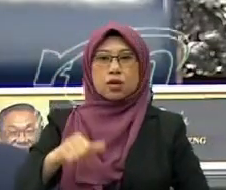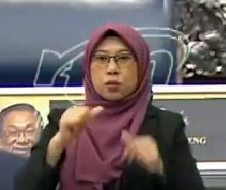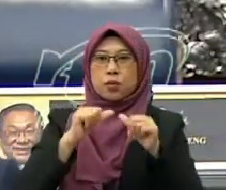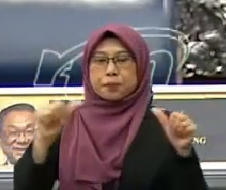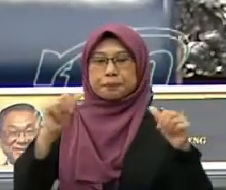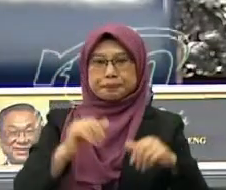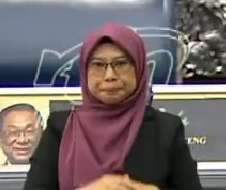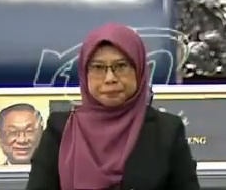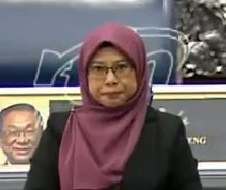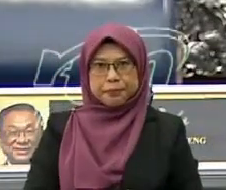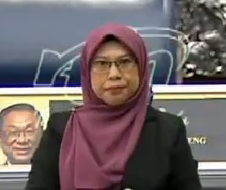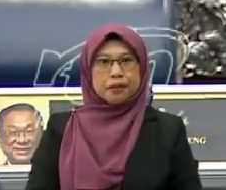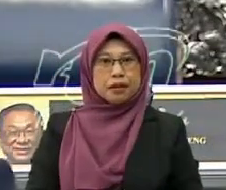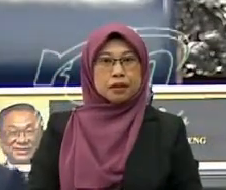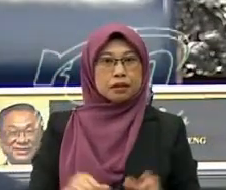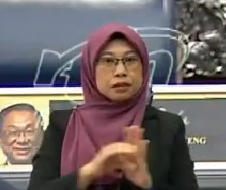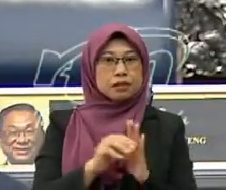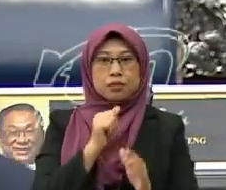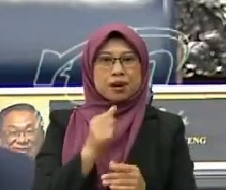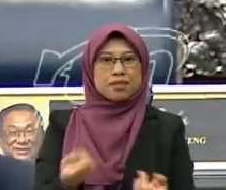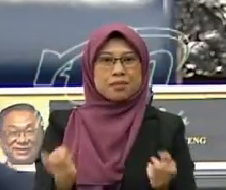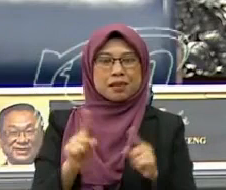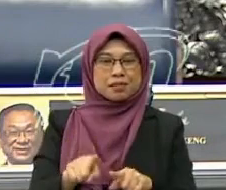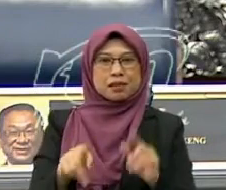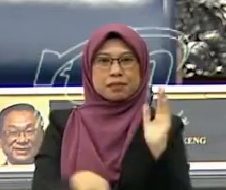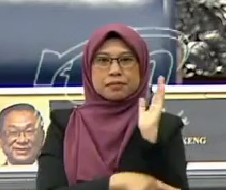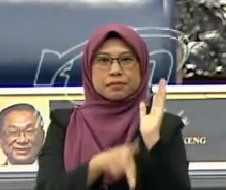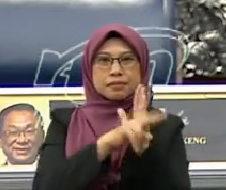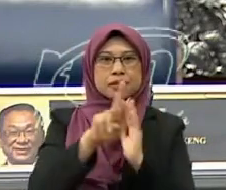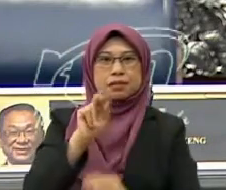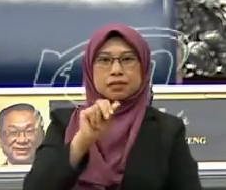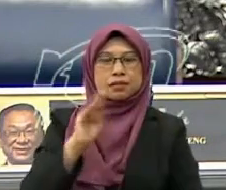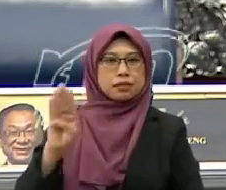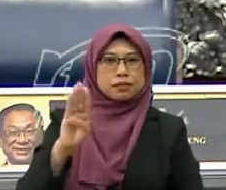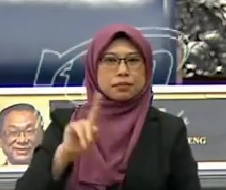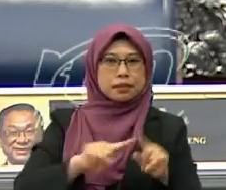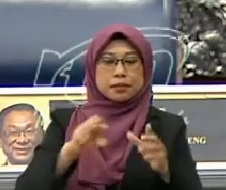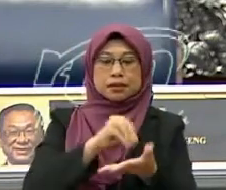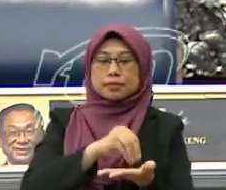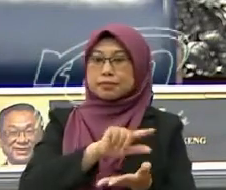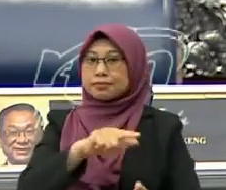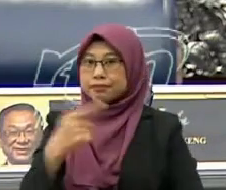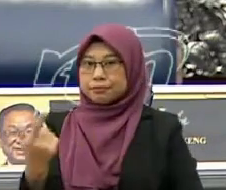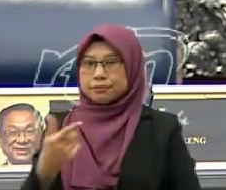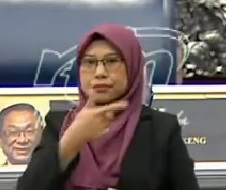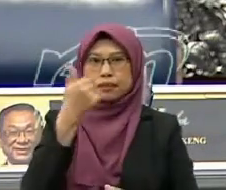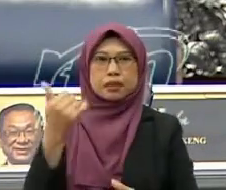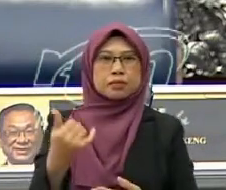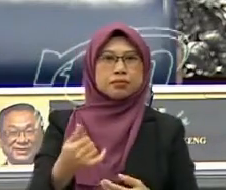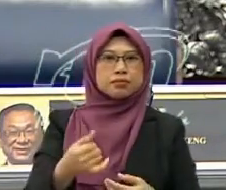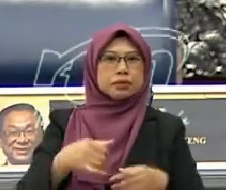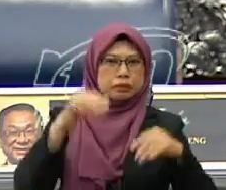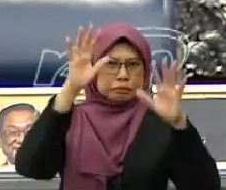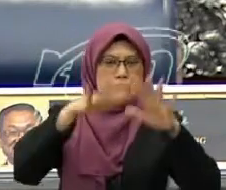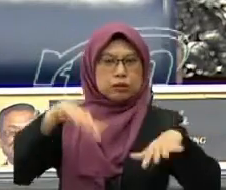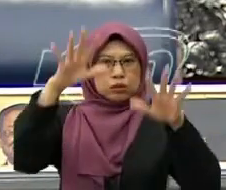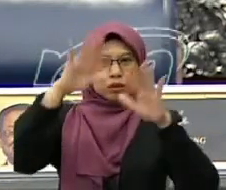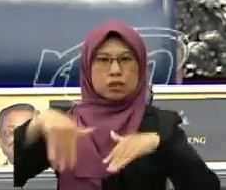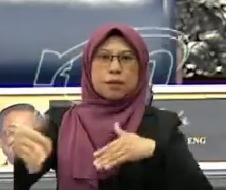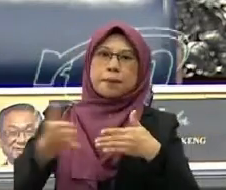ya contohnya bukan berlaku di palimau saja mungkin di tempat lain juga memandangkan mesin Teguh